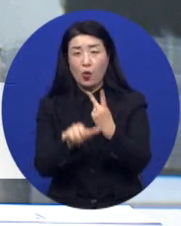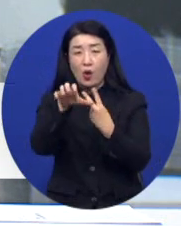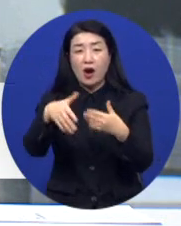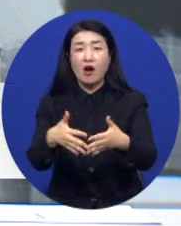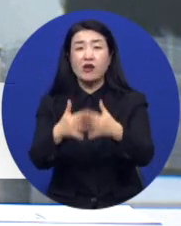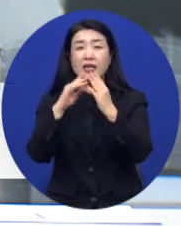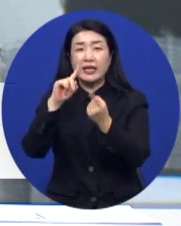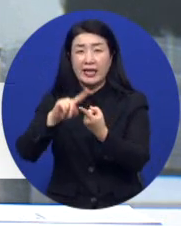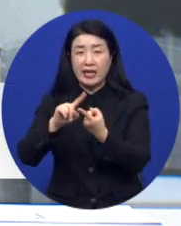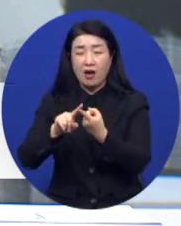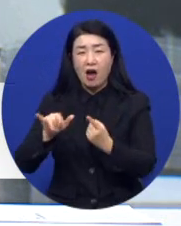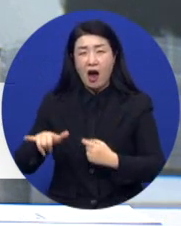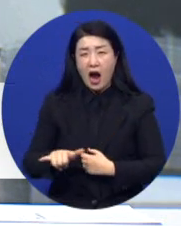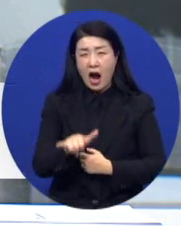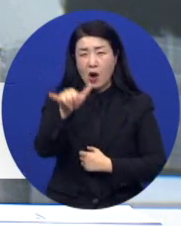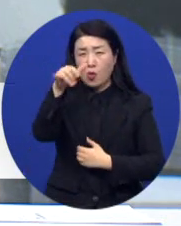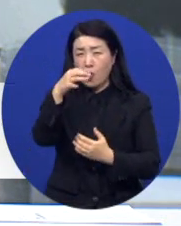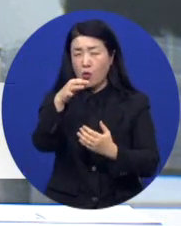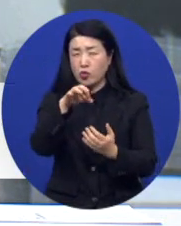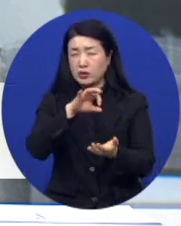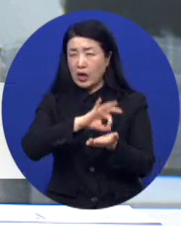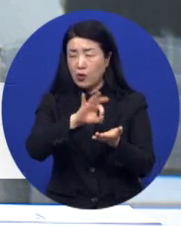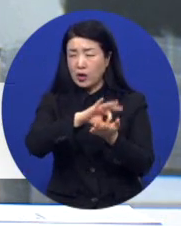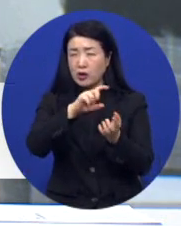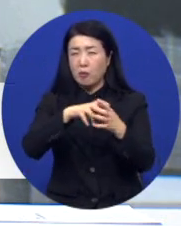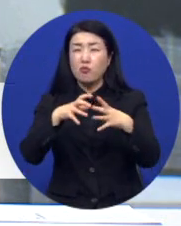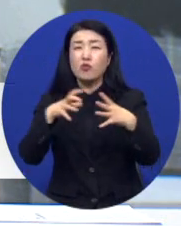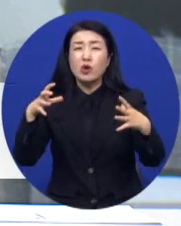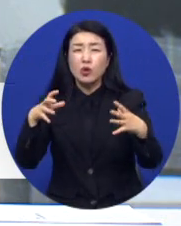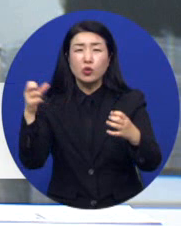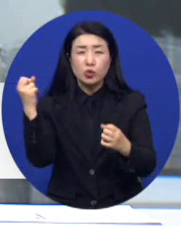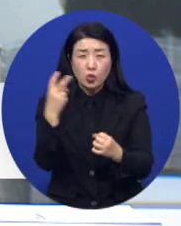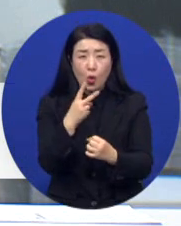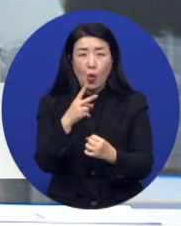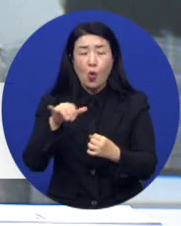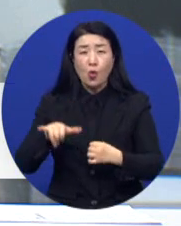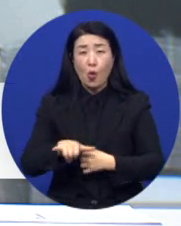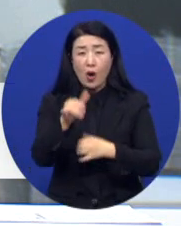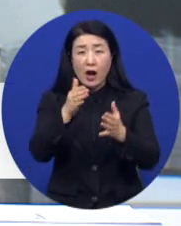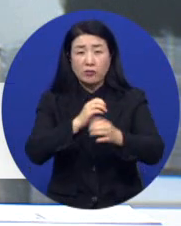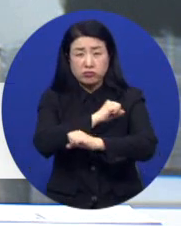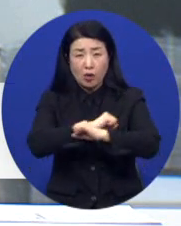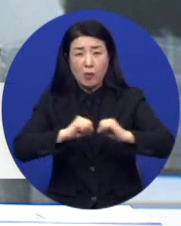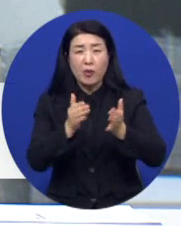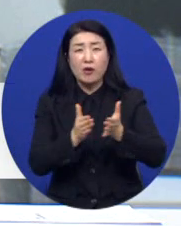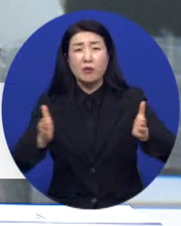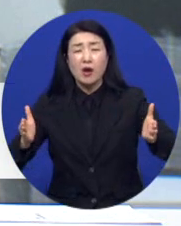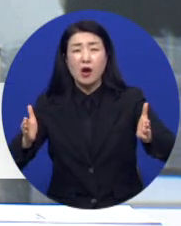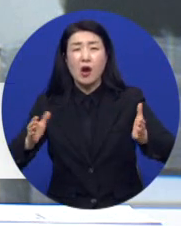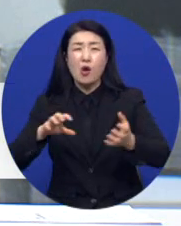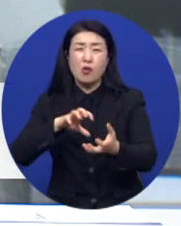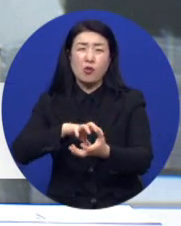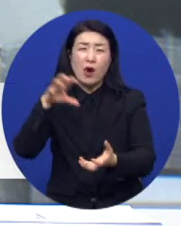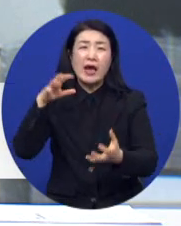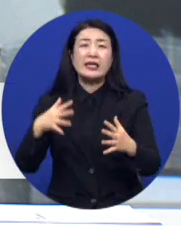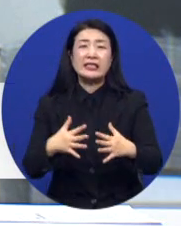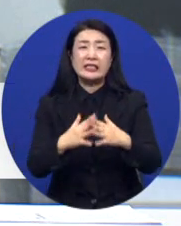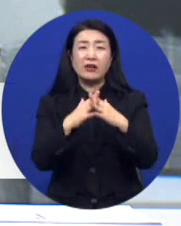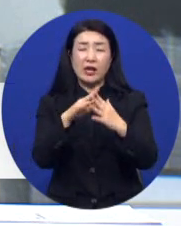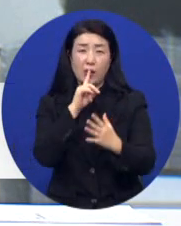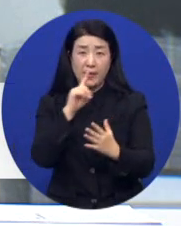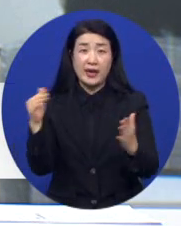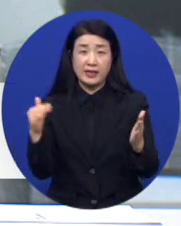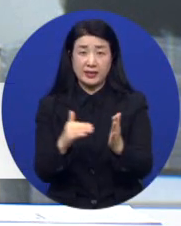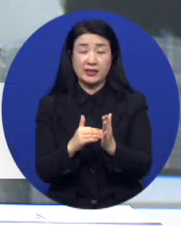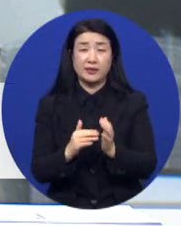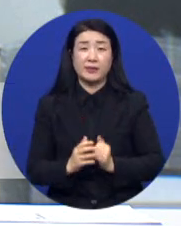건설을 위해 항공 수요를 과도하게 부풀렸고 공항 규모도 지나치게 넓은 과잉 시설이라고 주장하고